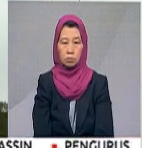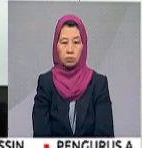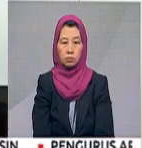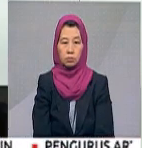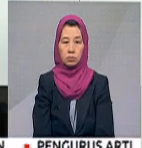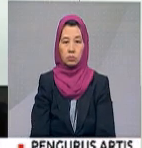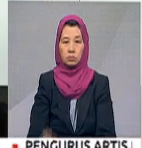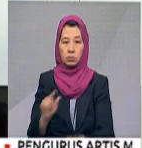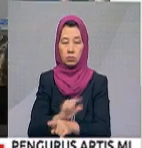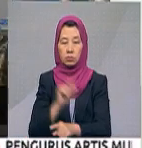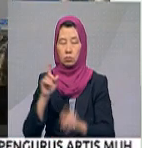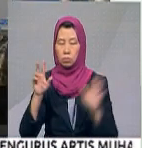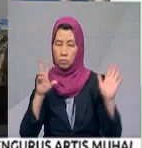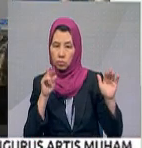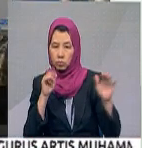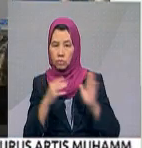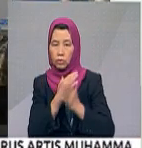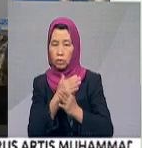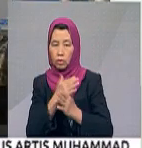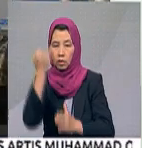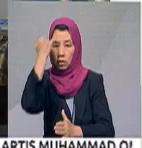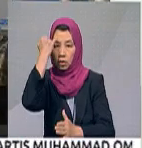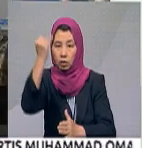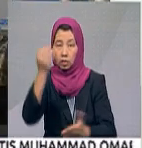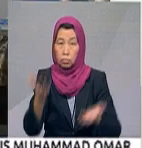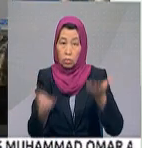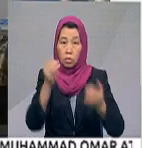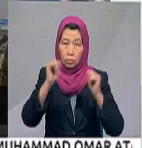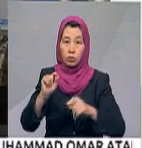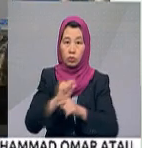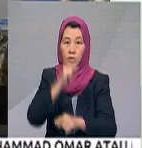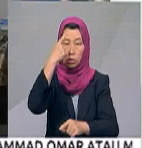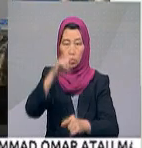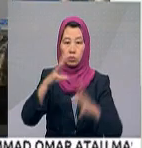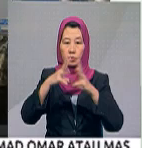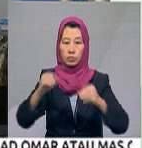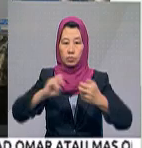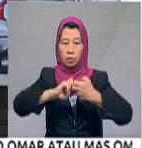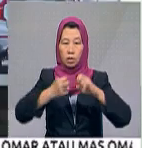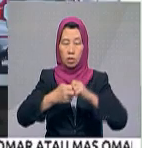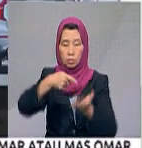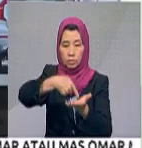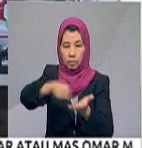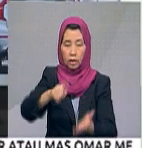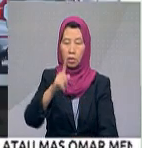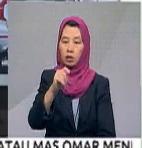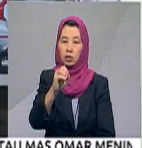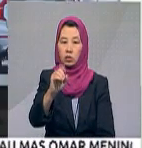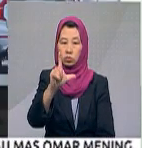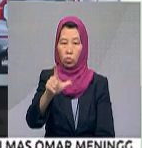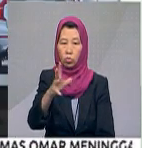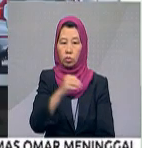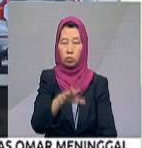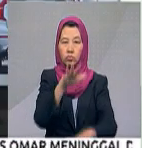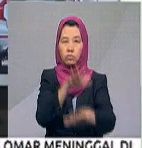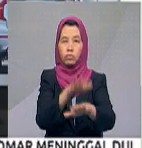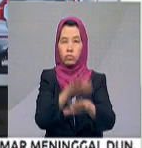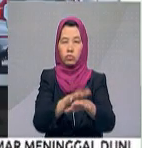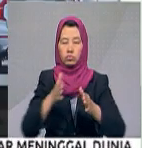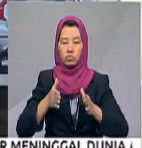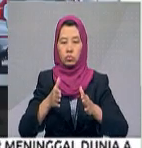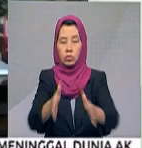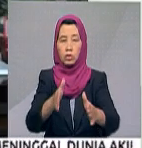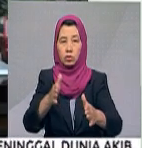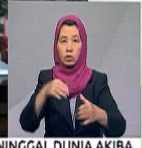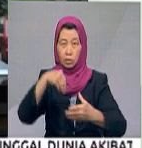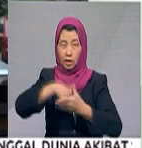Seorang pengguna Twitter berkongsikan satu idea yang mungkin boleh digunakan bagi mengatasi masalah pembayaran tol dan kesesakan lalu lintas di